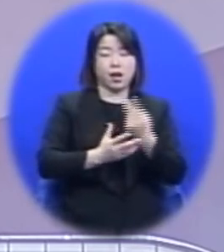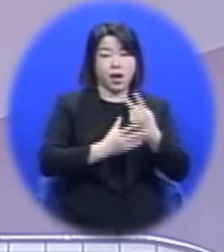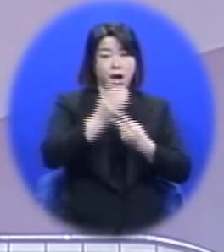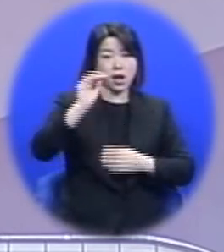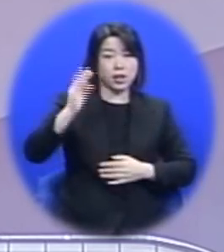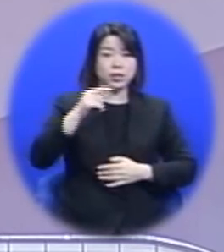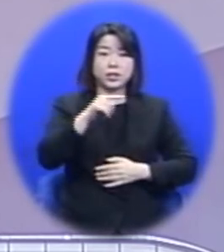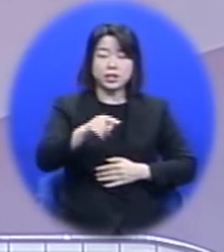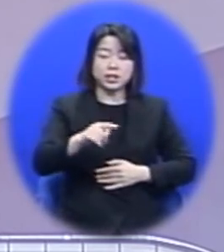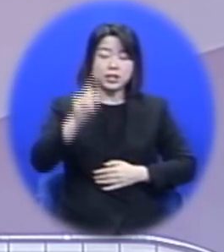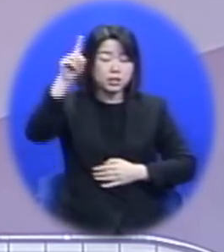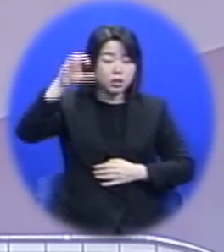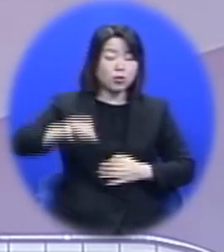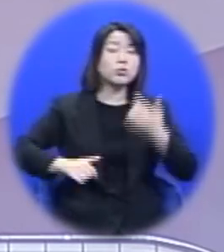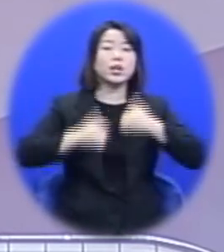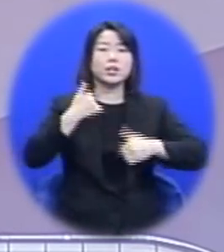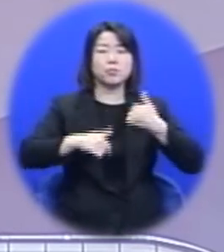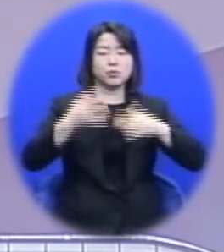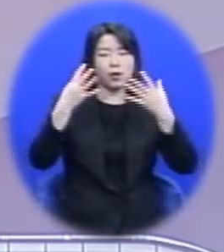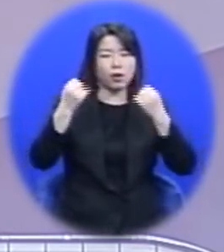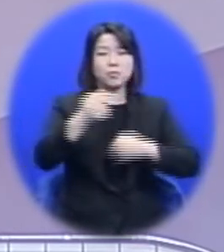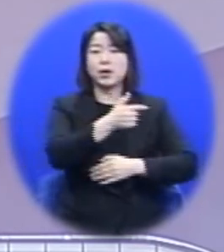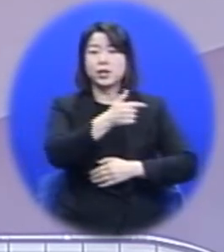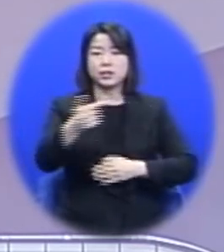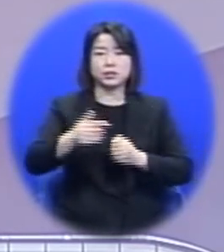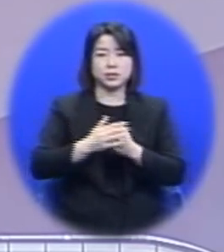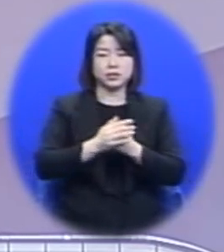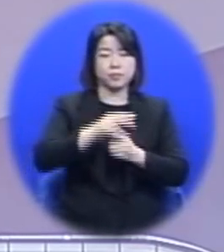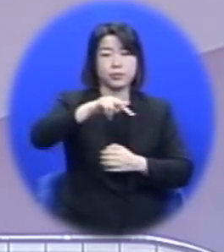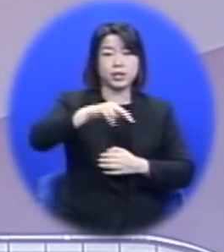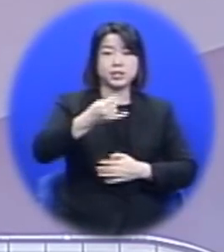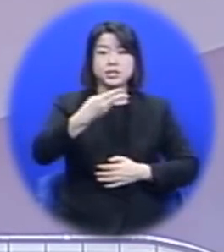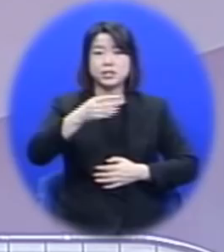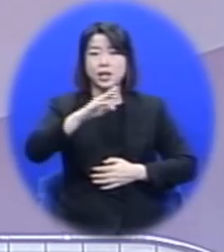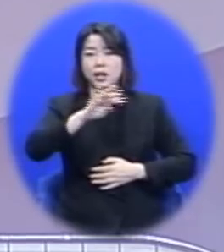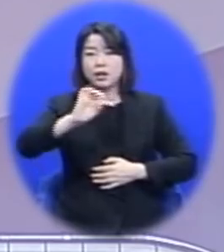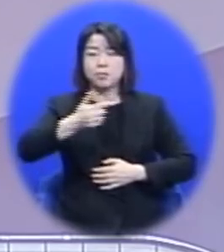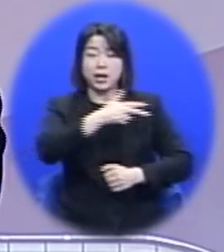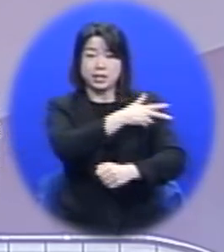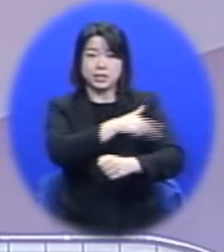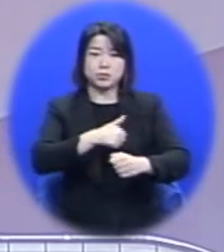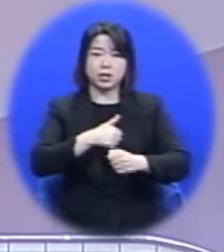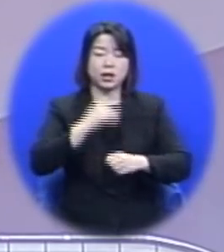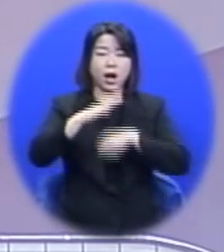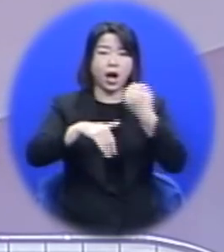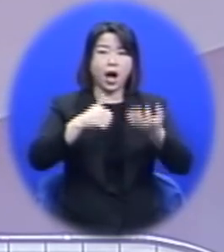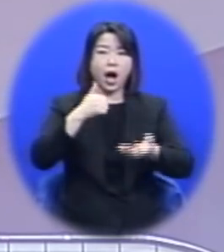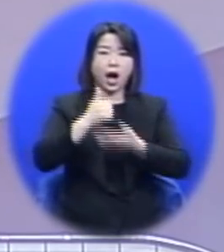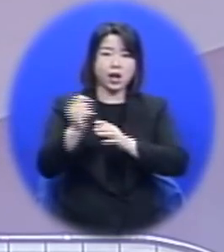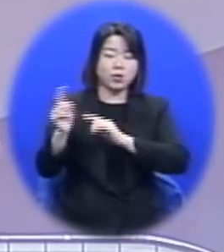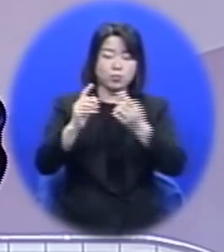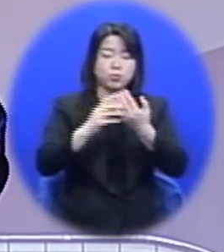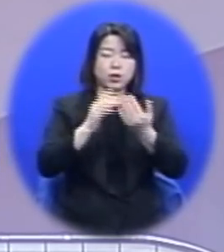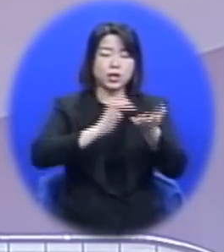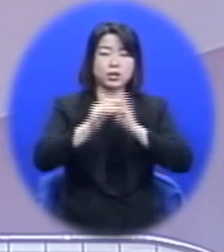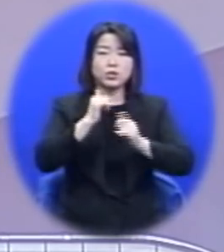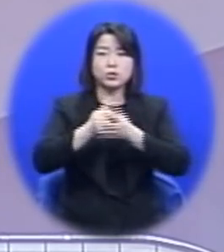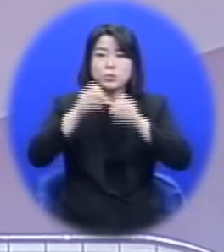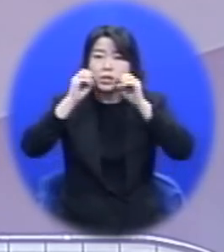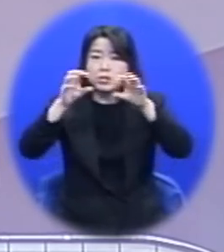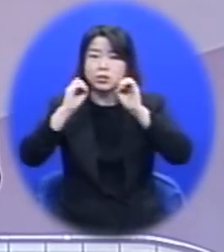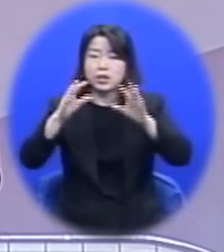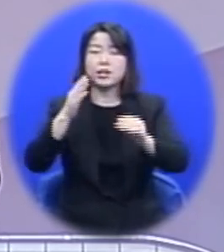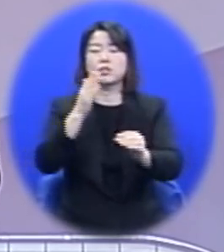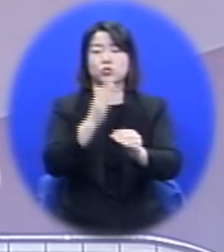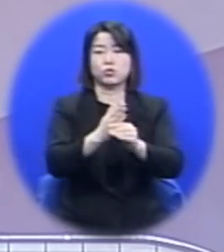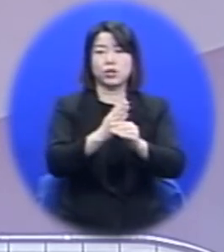기쁨이 얼마나 큰지. 스데반 집사는 부활의 예수님을 전하다가 돌에 맞아서 죽었습니다. 돌에 맞아 죽는 게